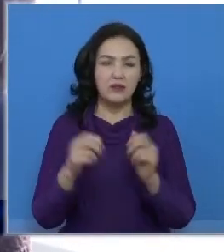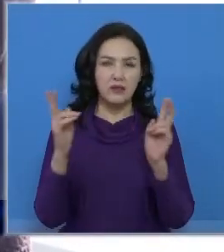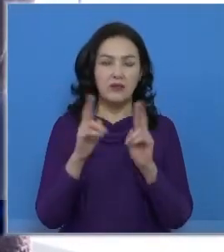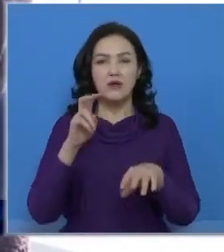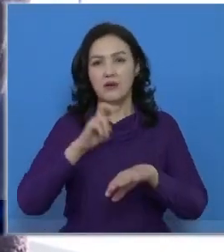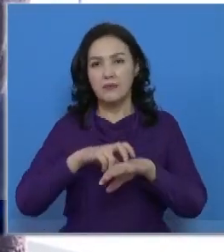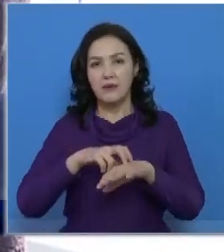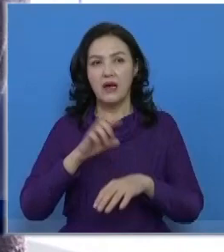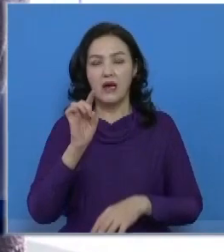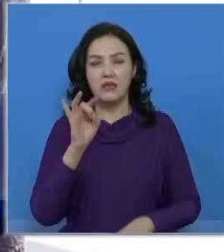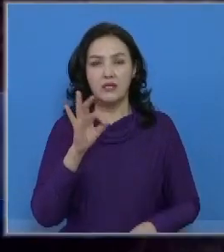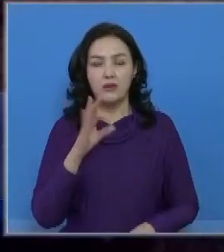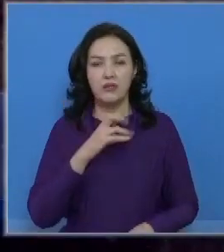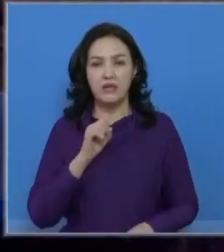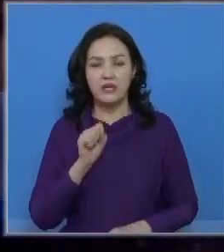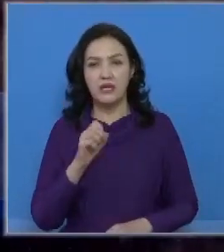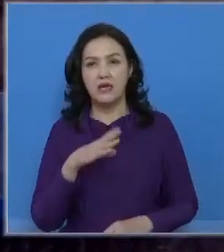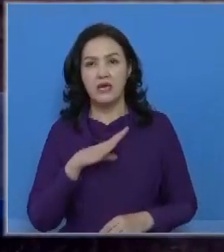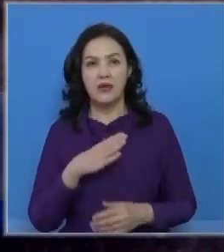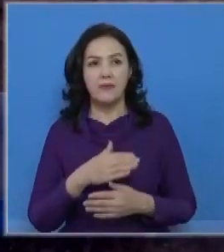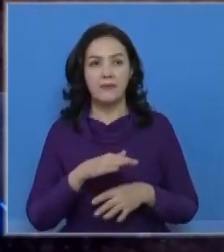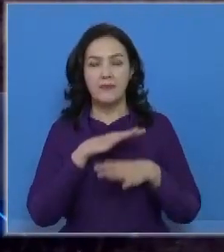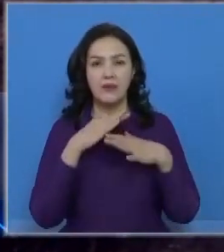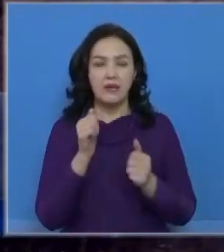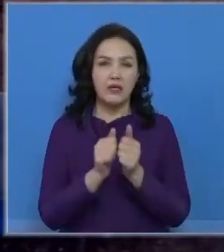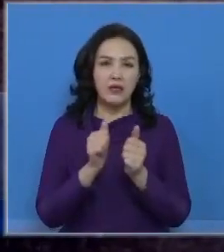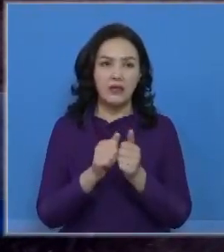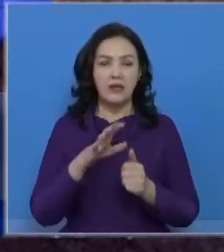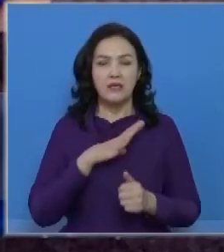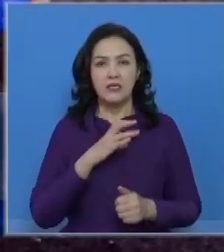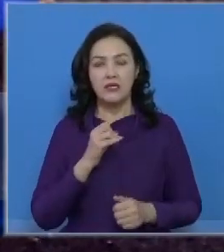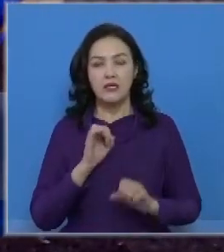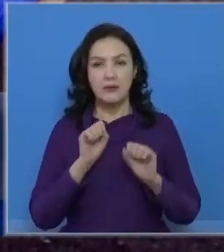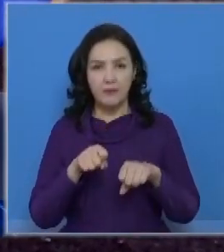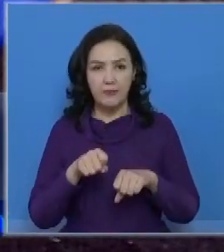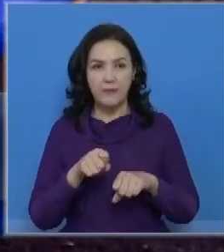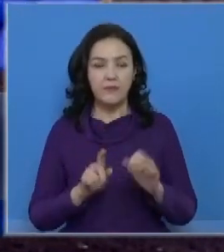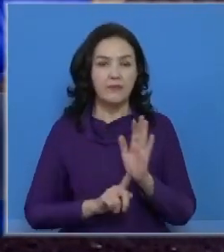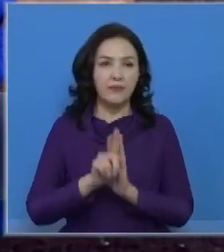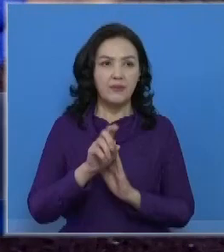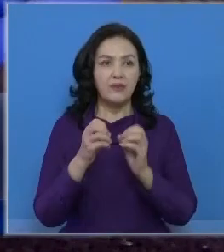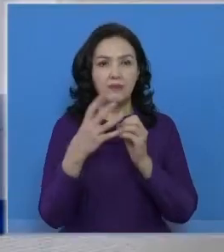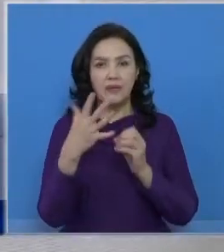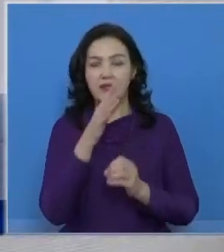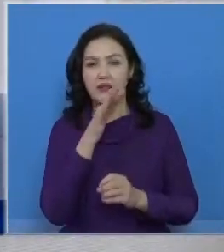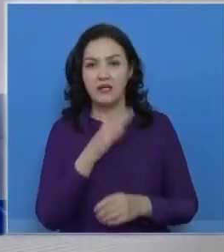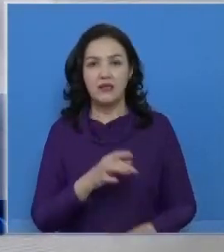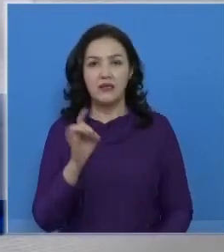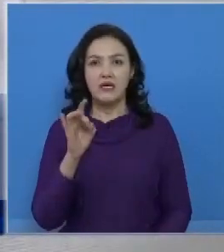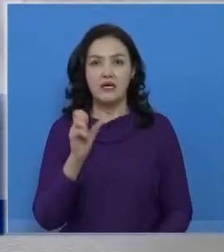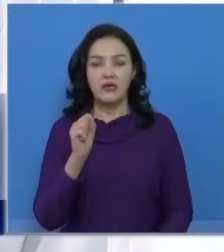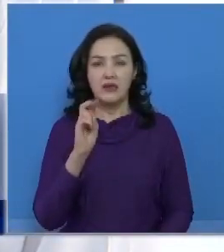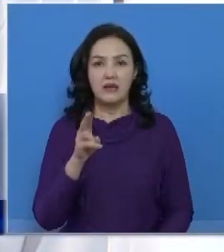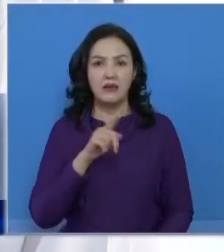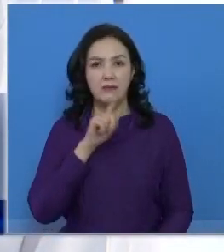действительно онкология не щадит никого потому смотровых кабинетах диагностику можно пройти начиная с 15 лет рак